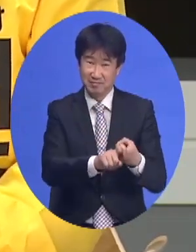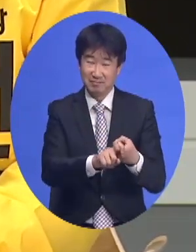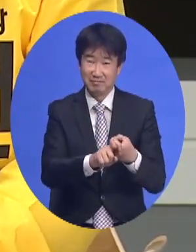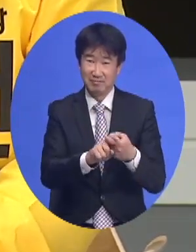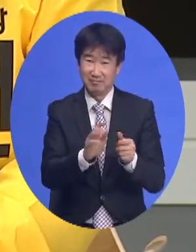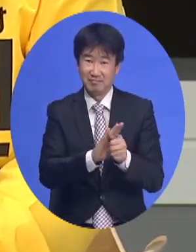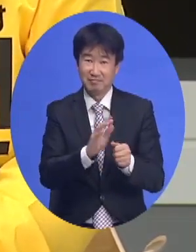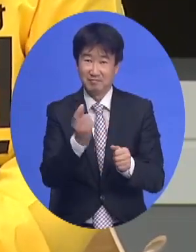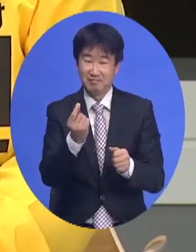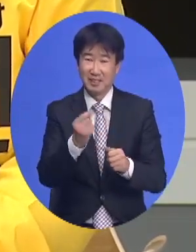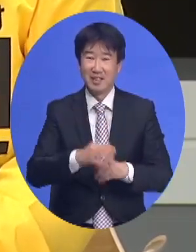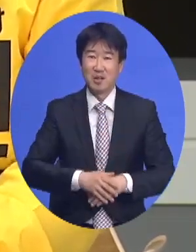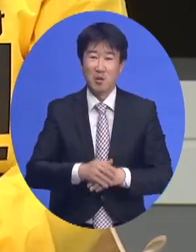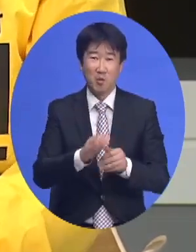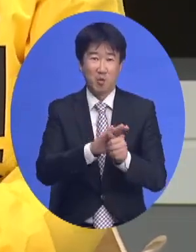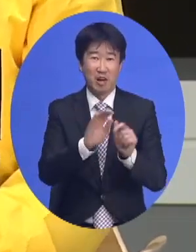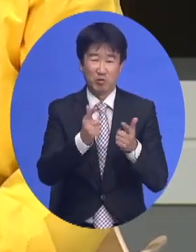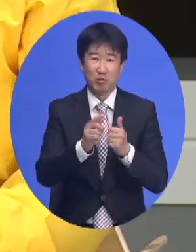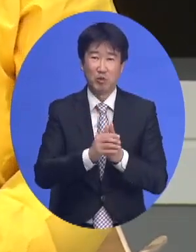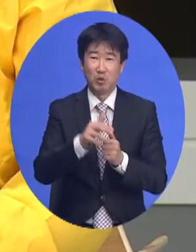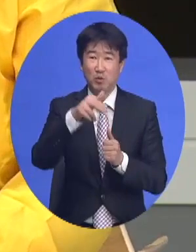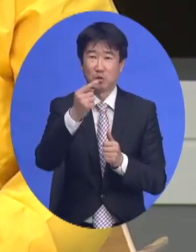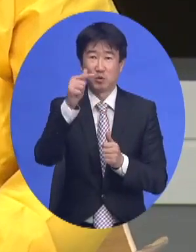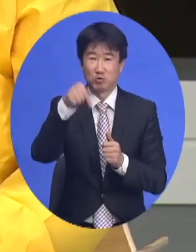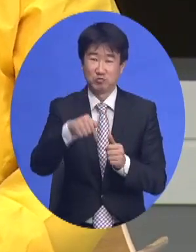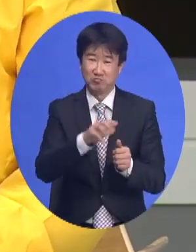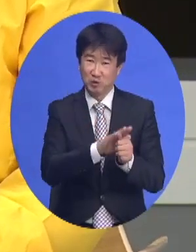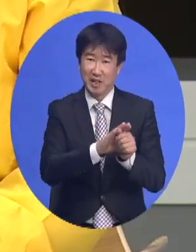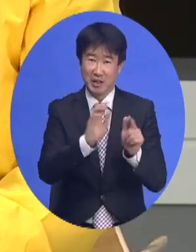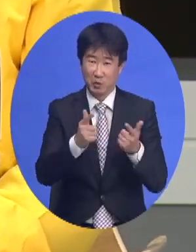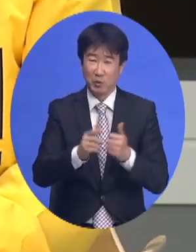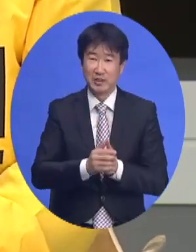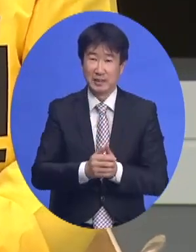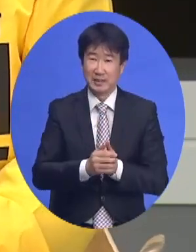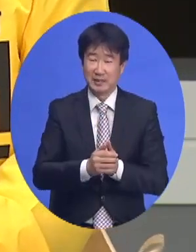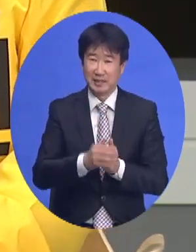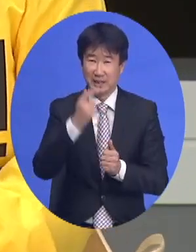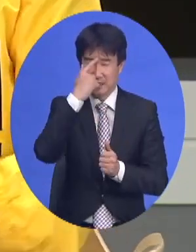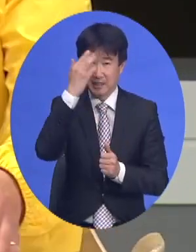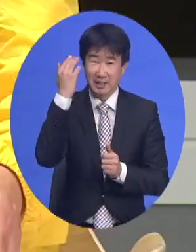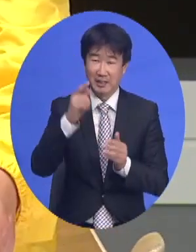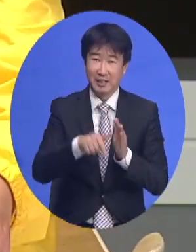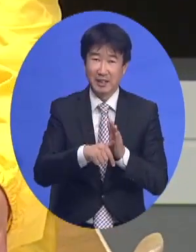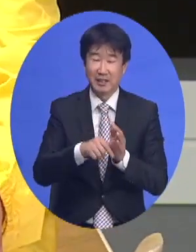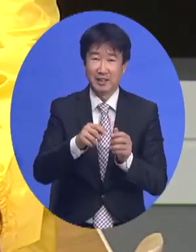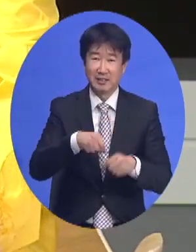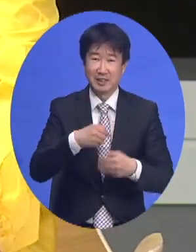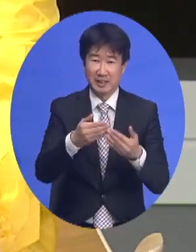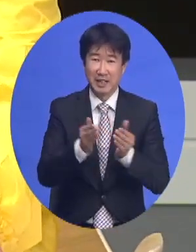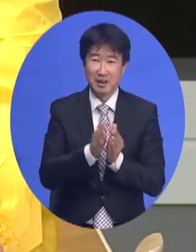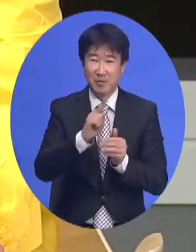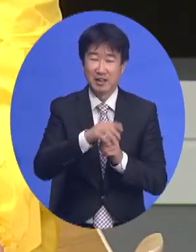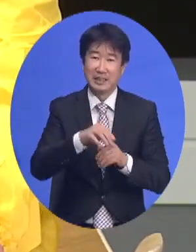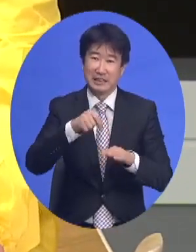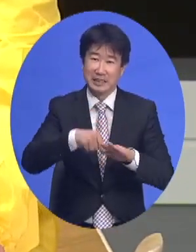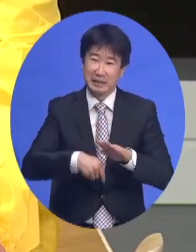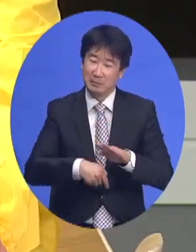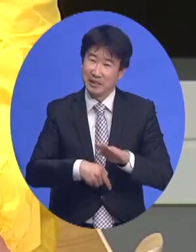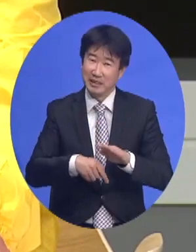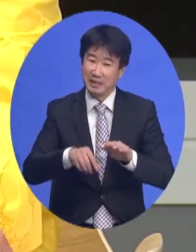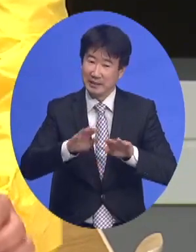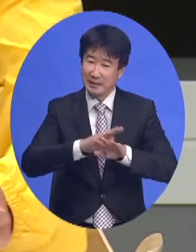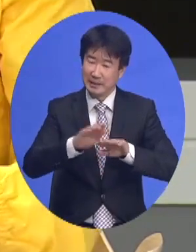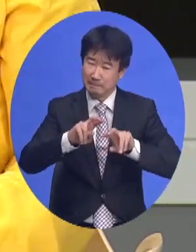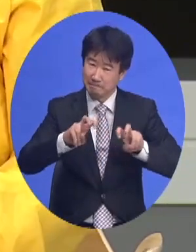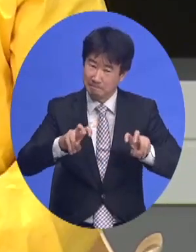네. 그 조국 씨에 대한 옹호가 아니라 네. 그 당시에는 정의당이 좀 깊이 있게